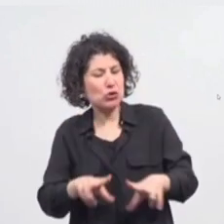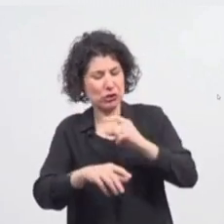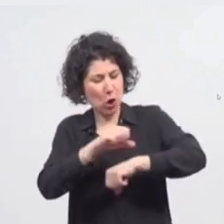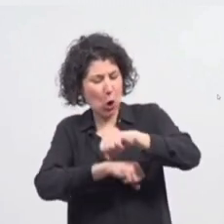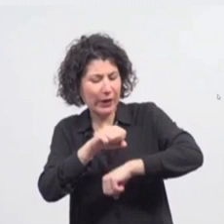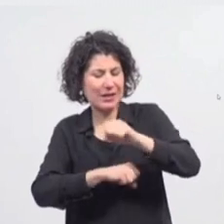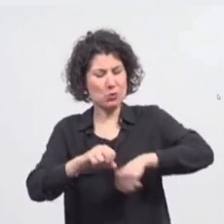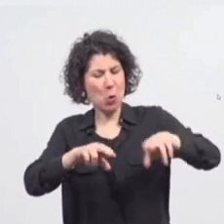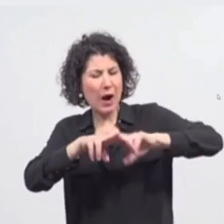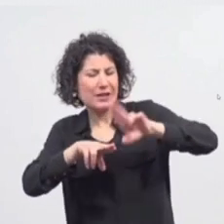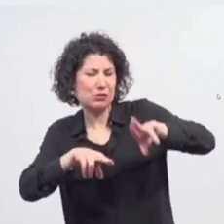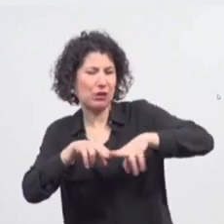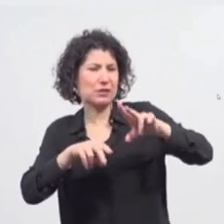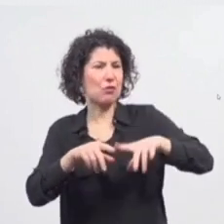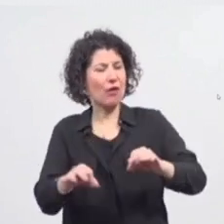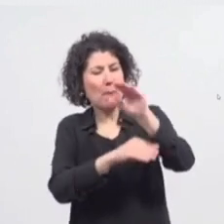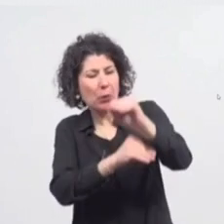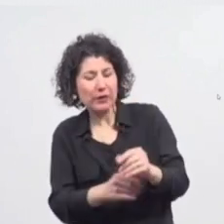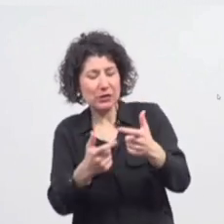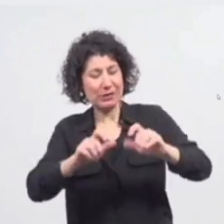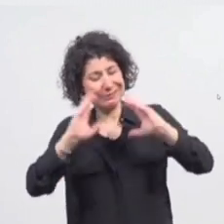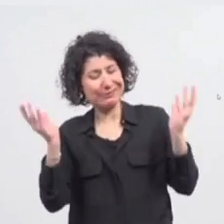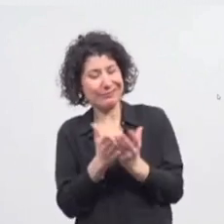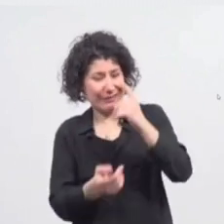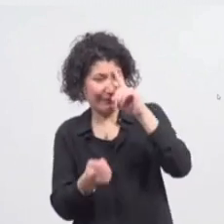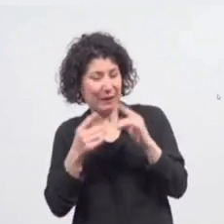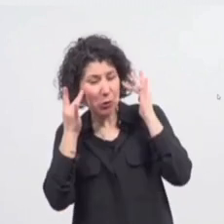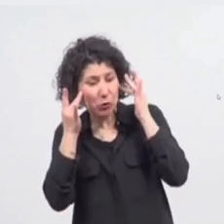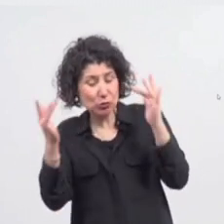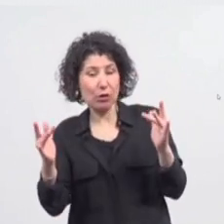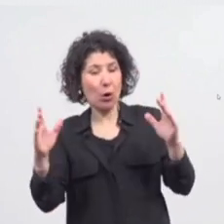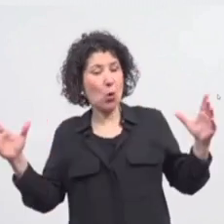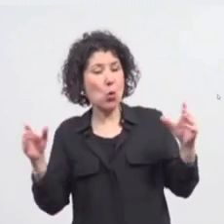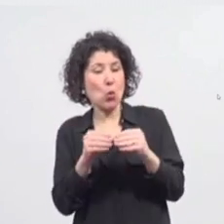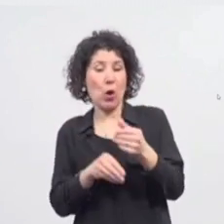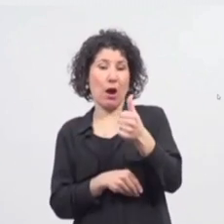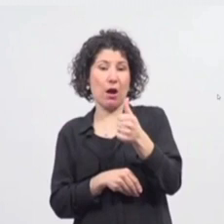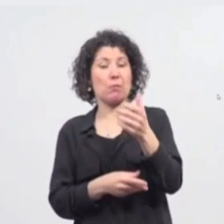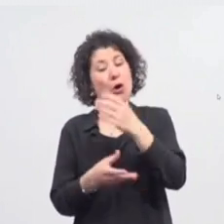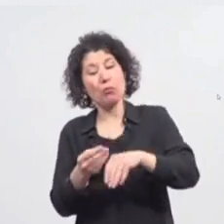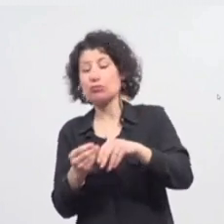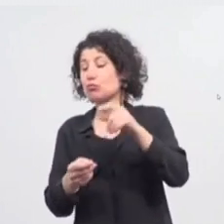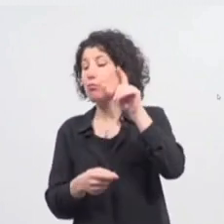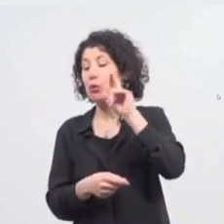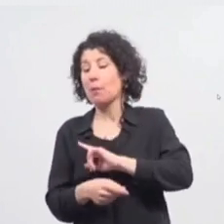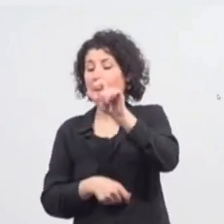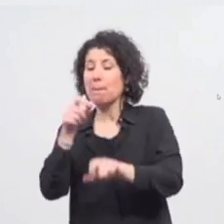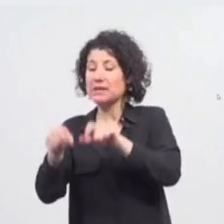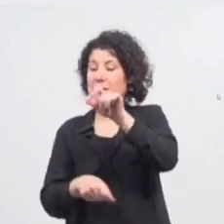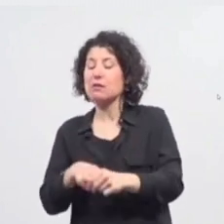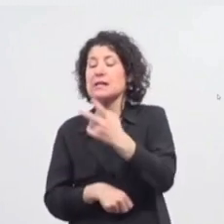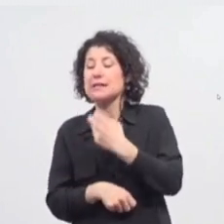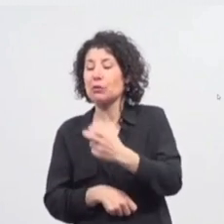la préservation du patrimoine culturel et tout ceci pour donner aussi accès aux citoyens et au secteur de la culture et de la